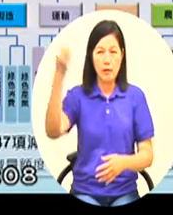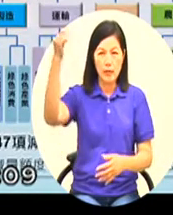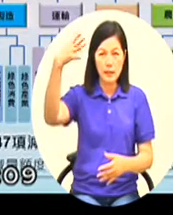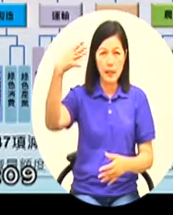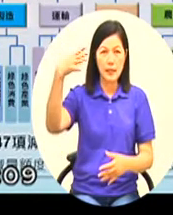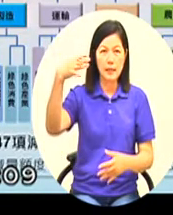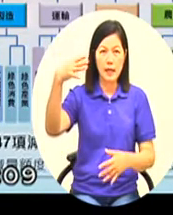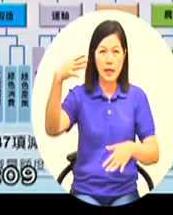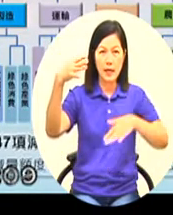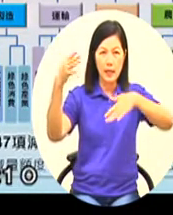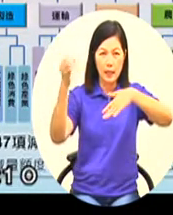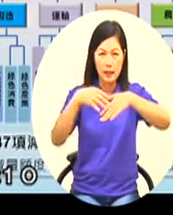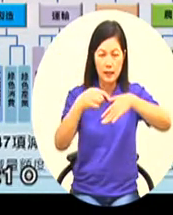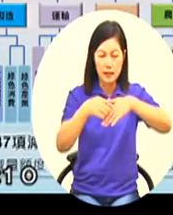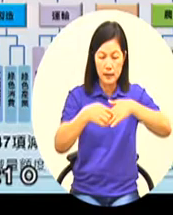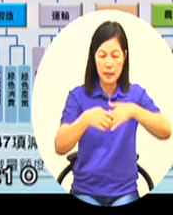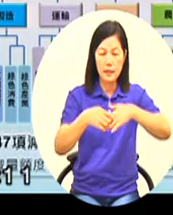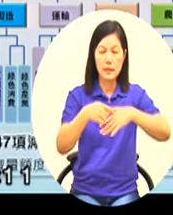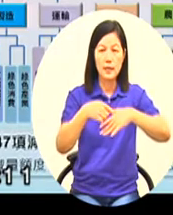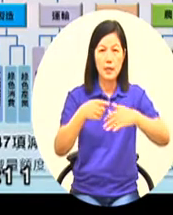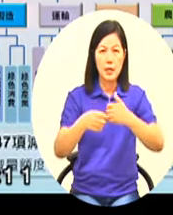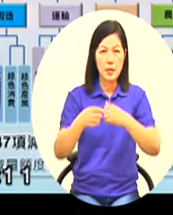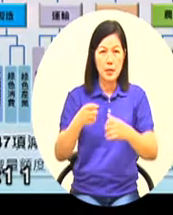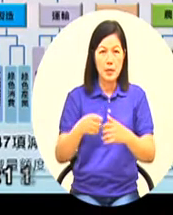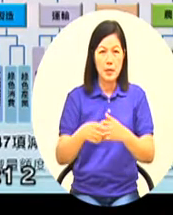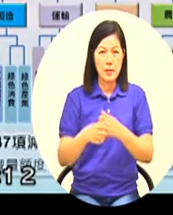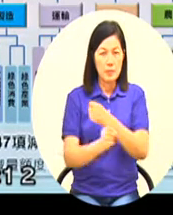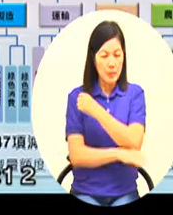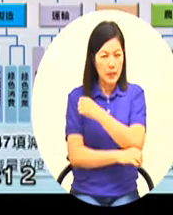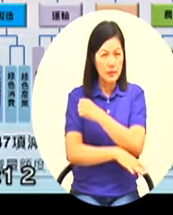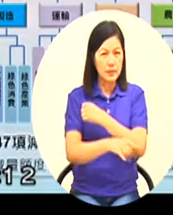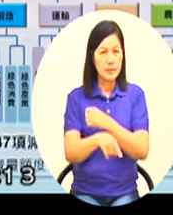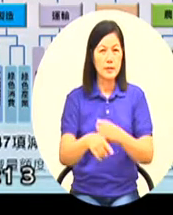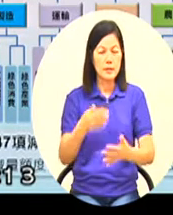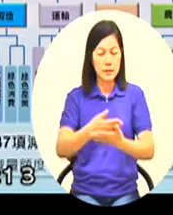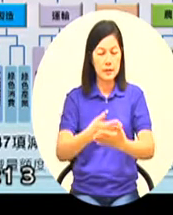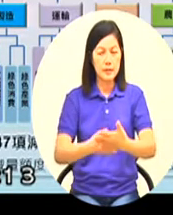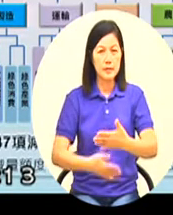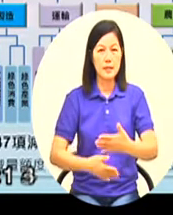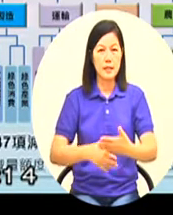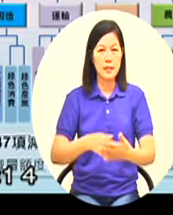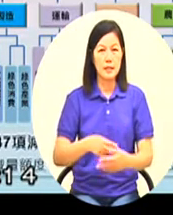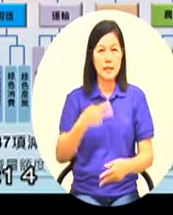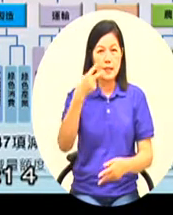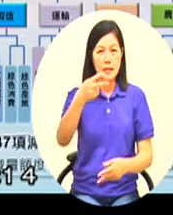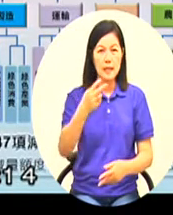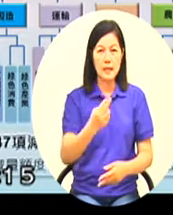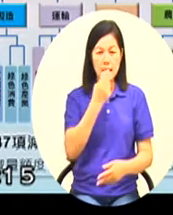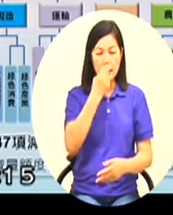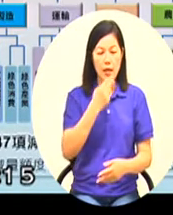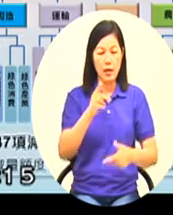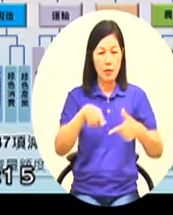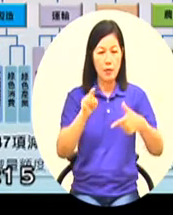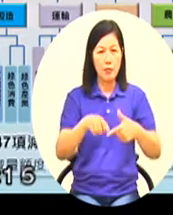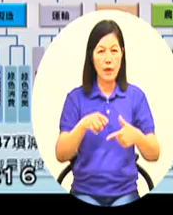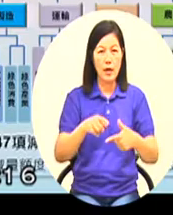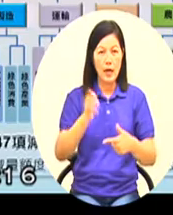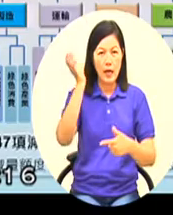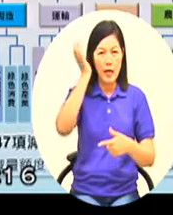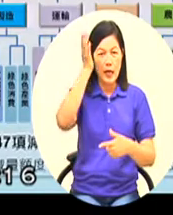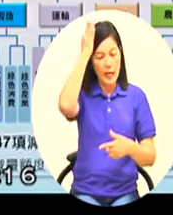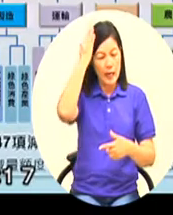一个场域，那这个部分也减少了这些二氧化碳的一个排放的情形，以及推